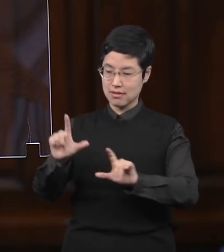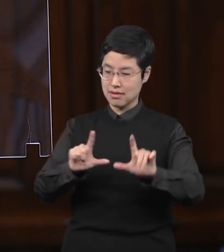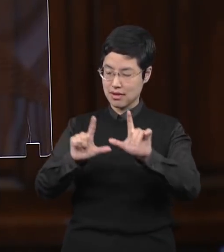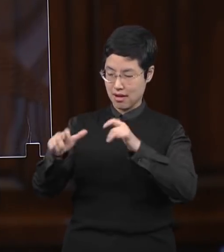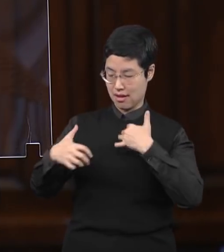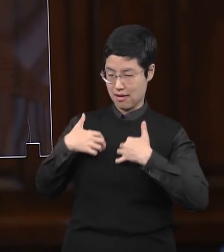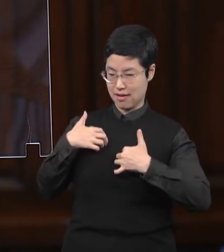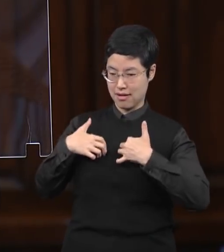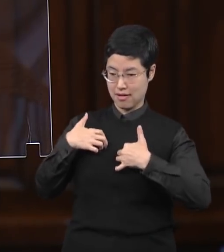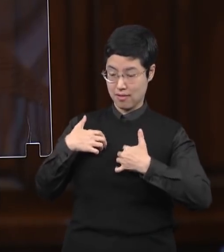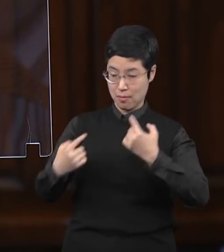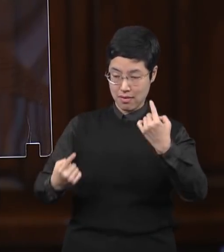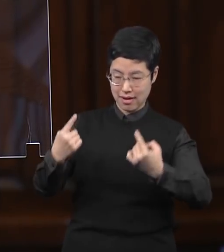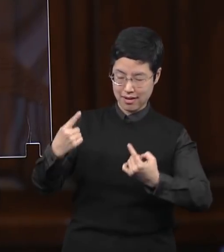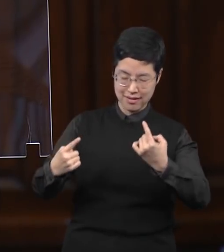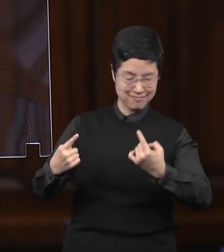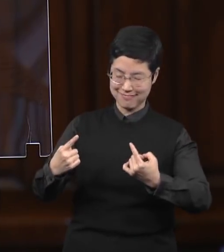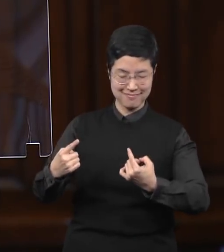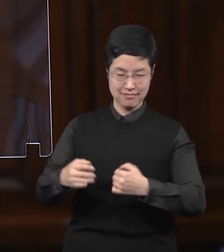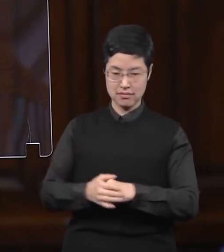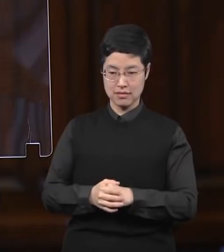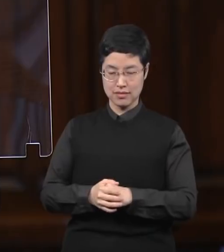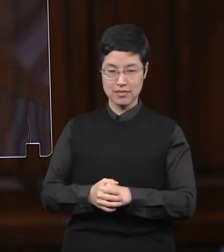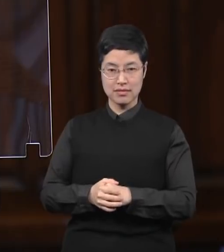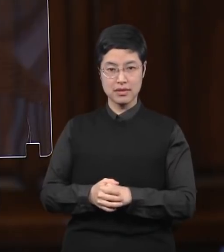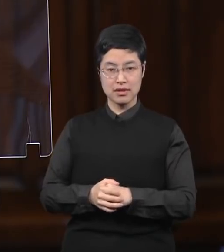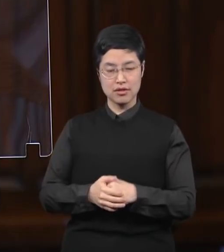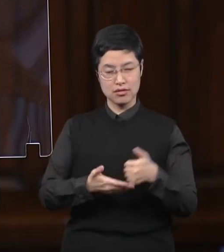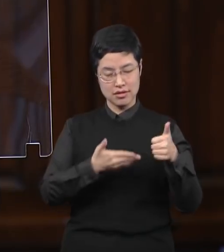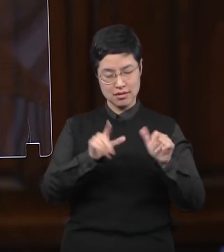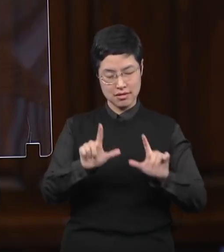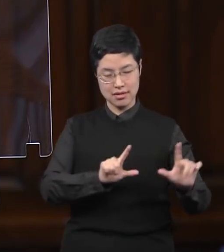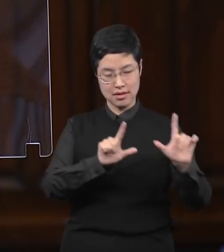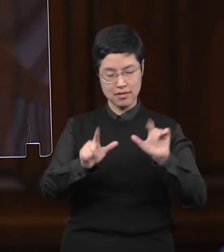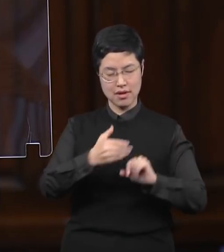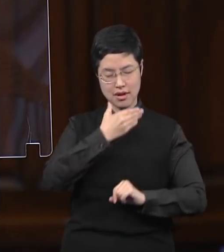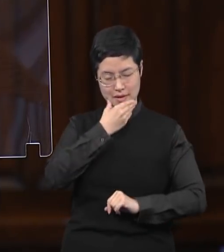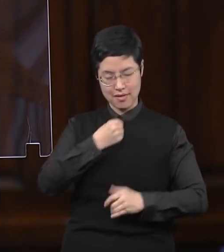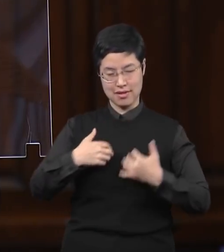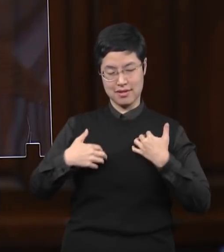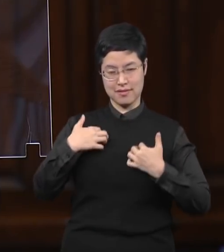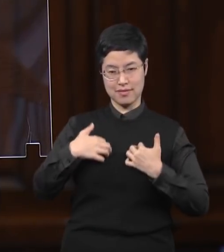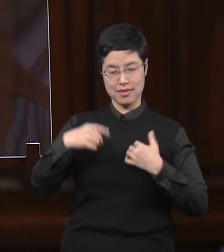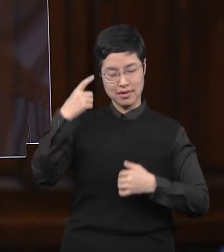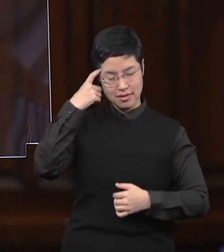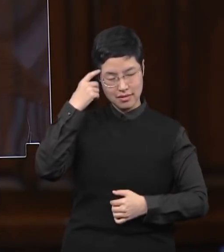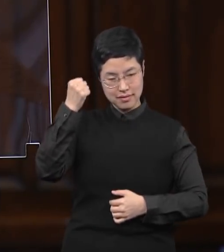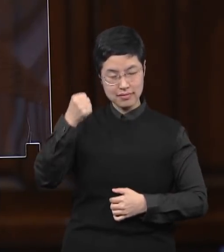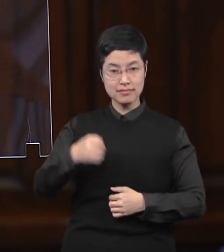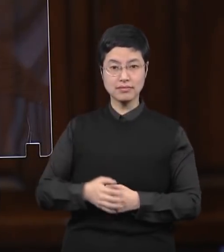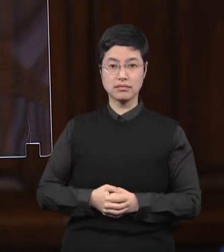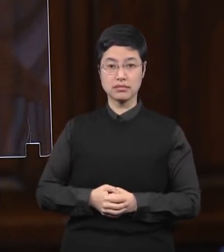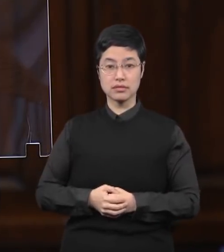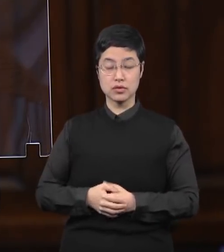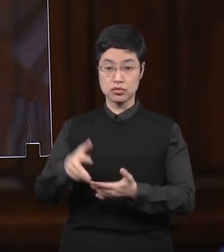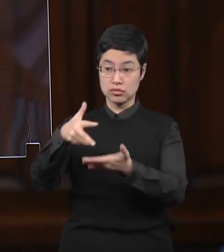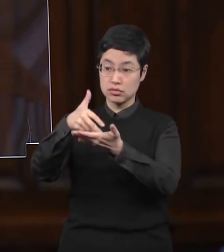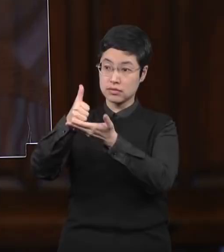없는 행복과 기쁨으로 여기셨습니다. 주님의